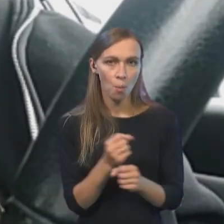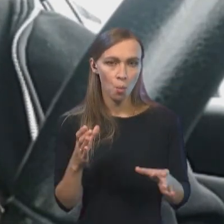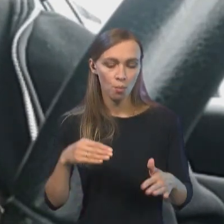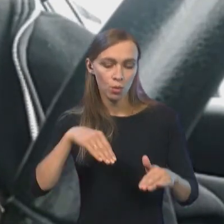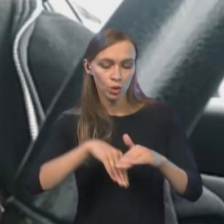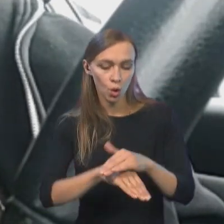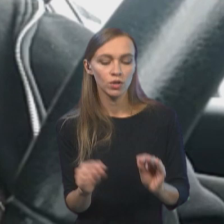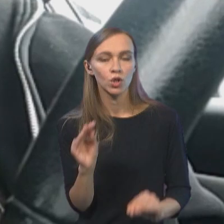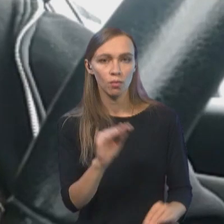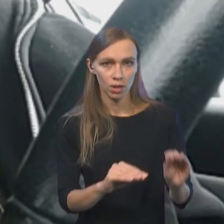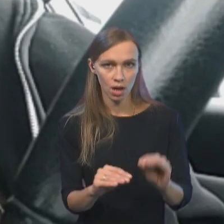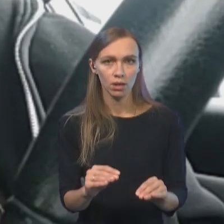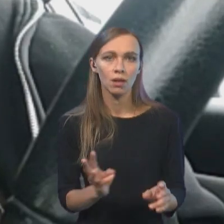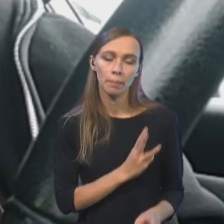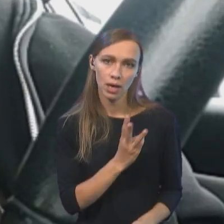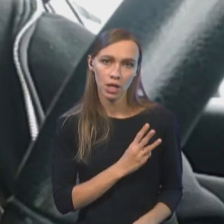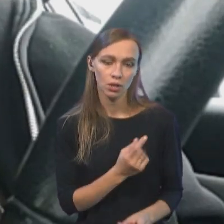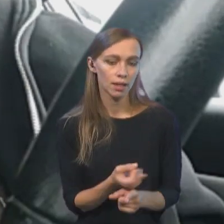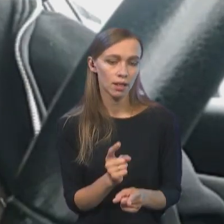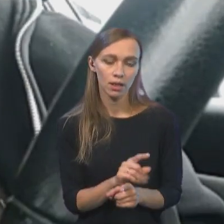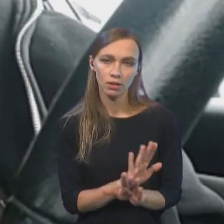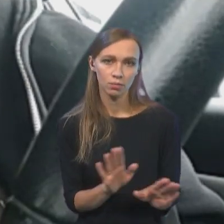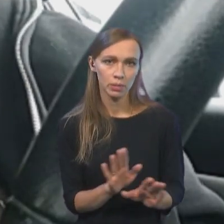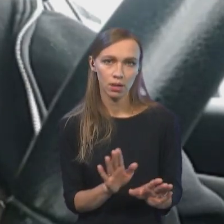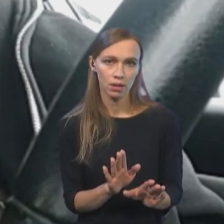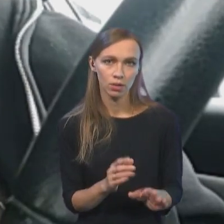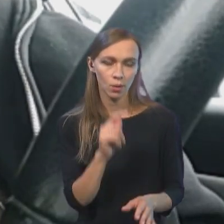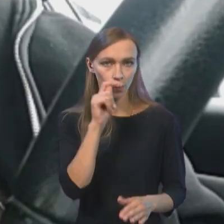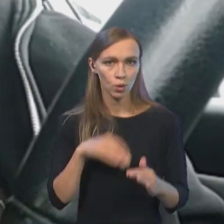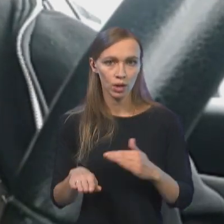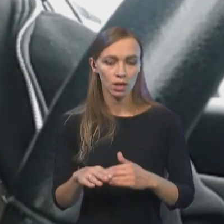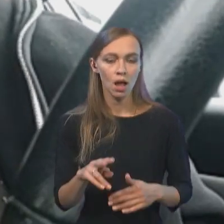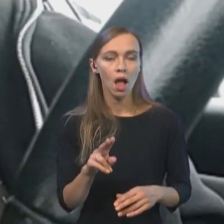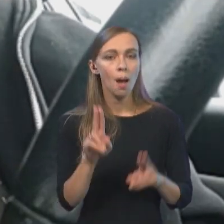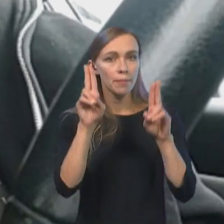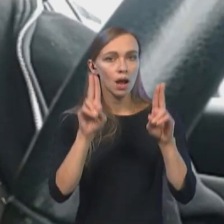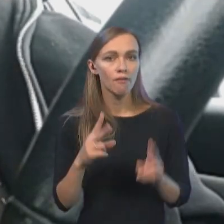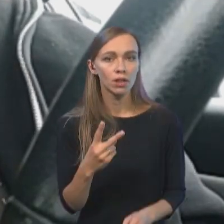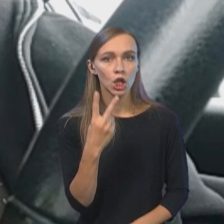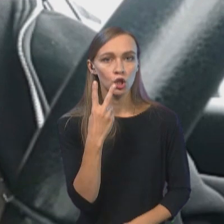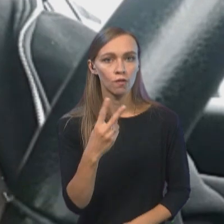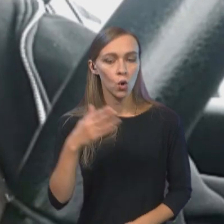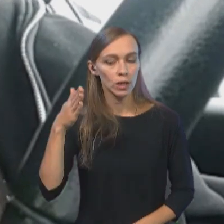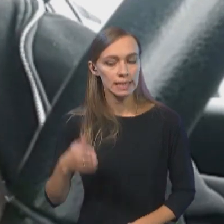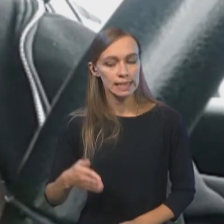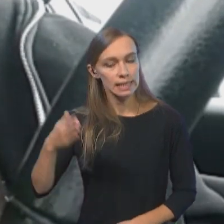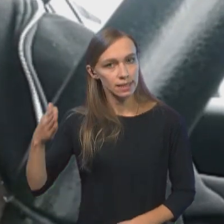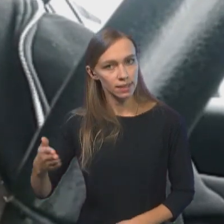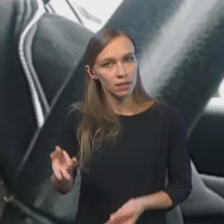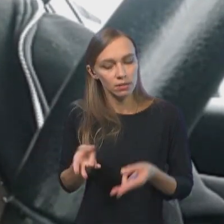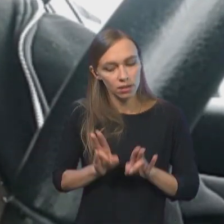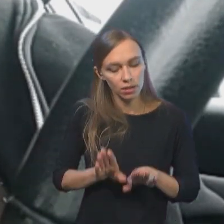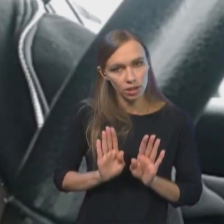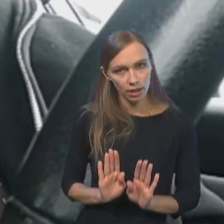обладнане бажано, на жаль, їх не дуже багато в Україні. Це або правило двох стін, ви там залишаєтесь. Додається ще